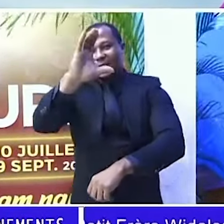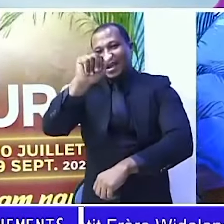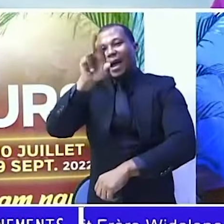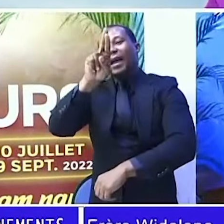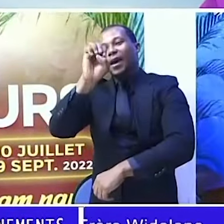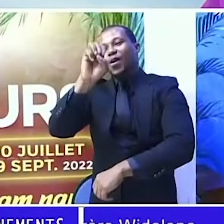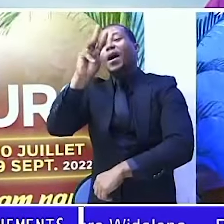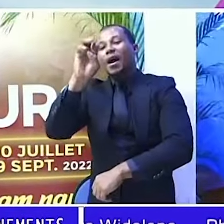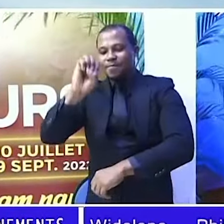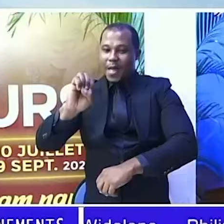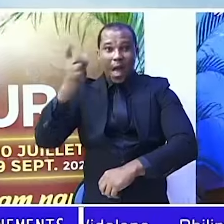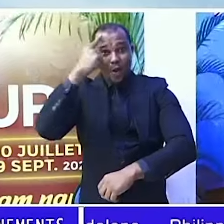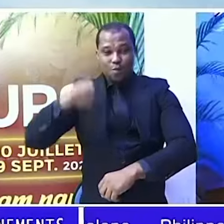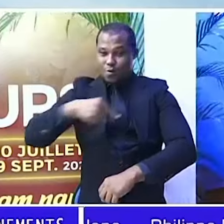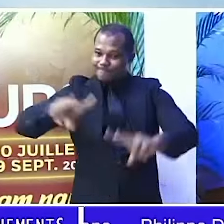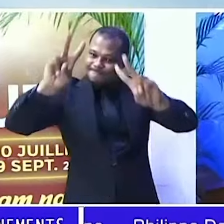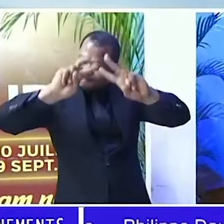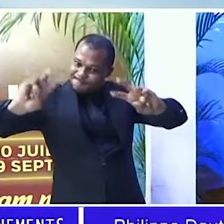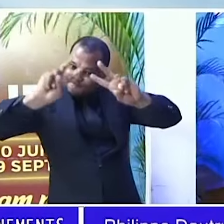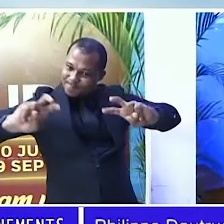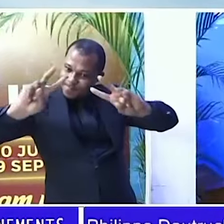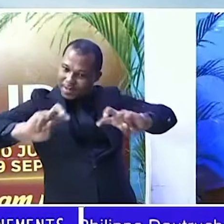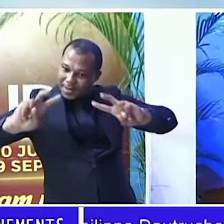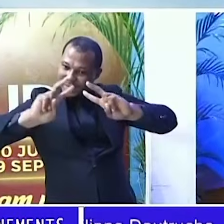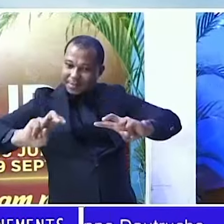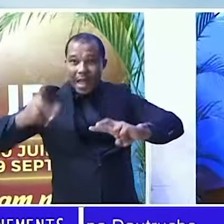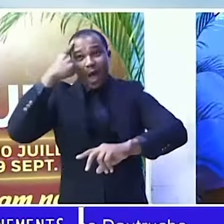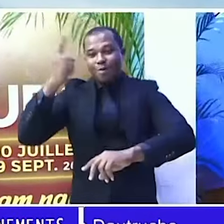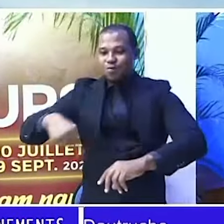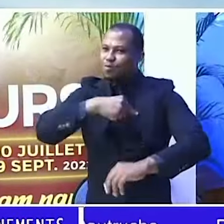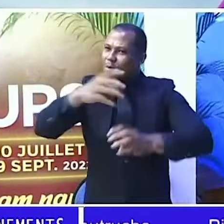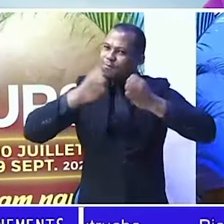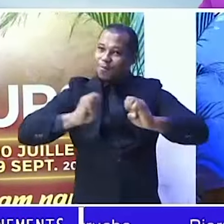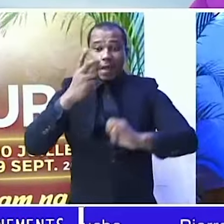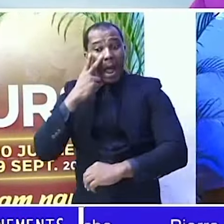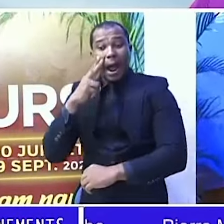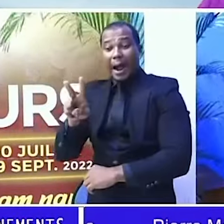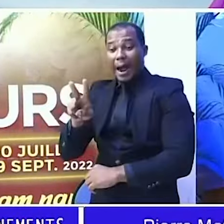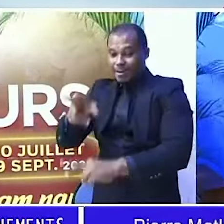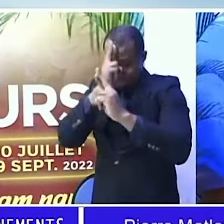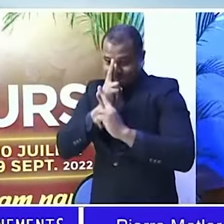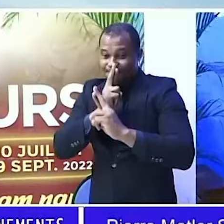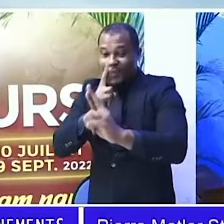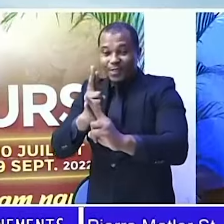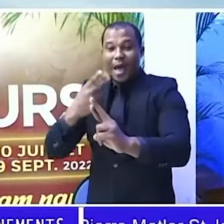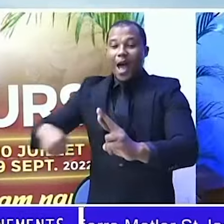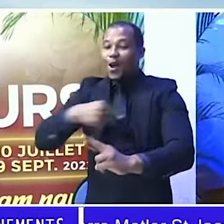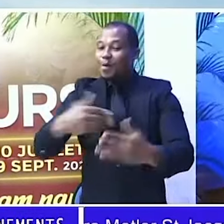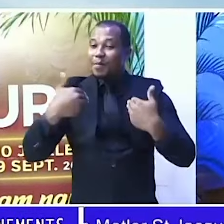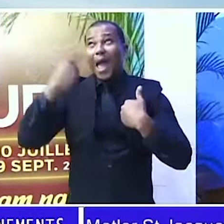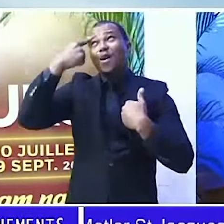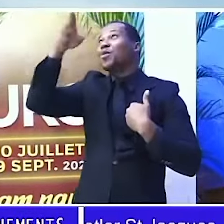Pour analyser dans nous-mêmes, pour nous essayer garder qui respect nous gagnons dans nous pour bon